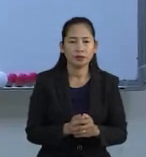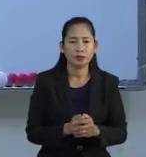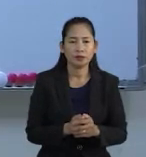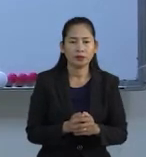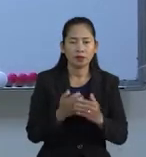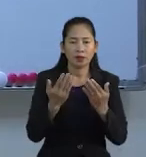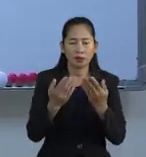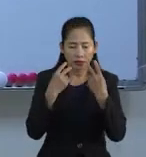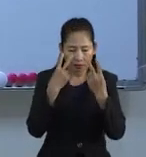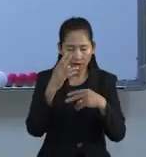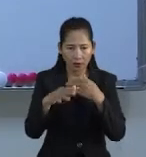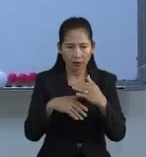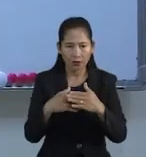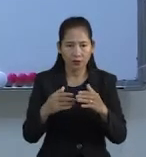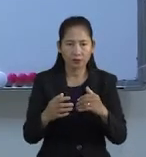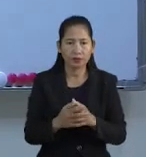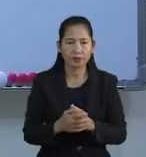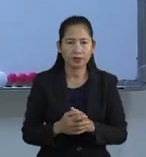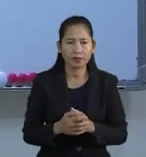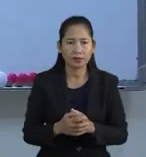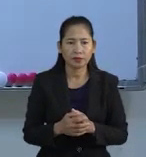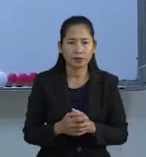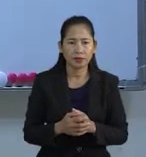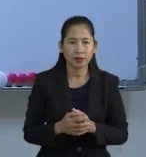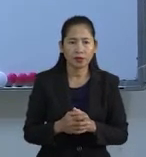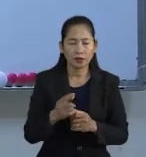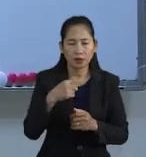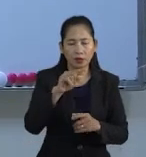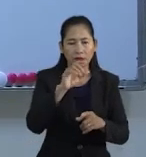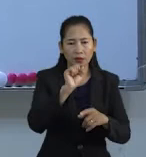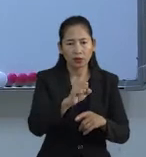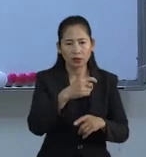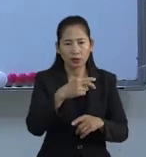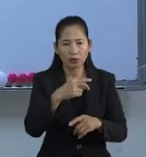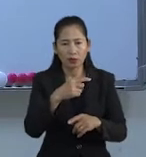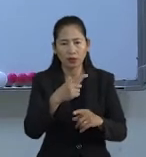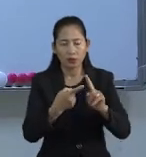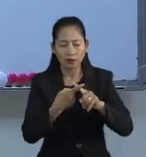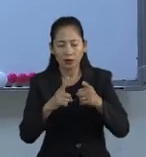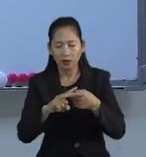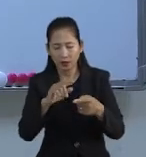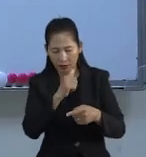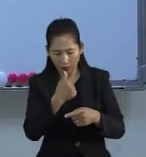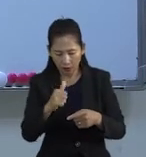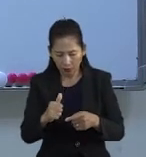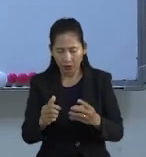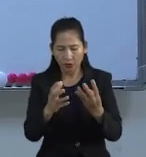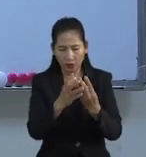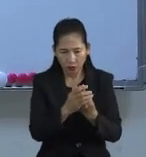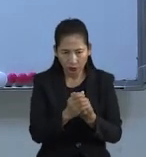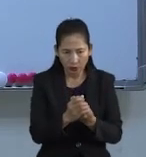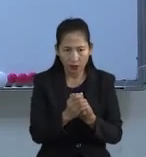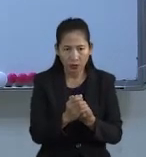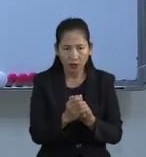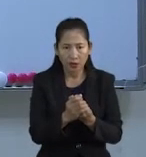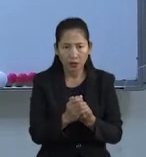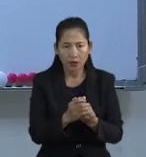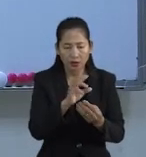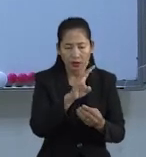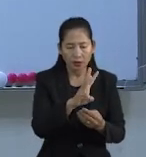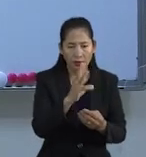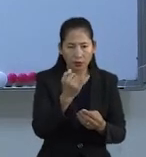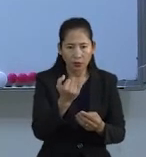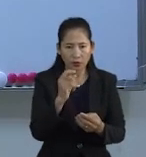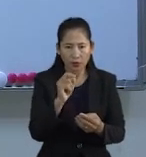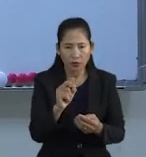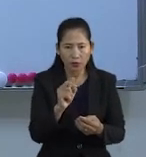và lấy con mớ tặng ngọt nế là con á ta ở tu lệ ni mùi nay chùm nuôn xám